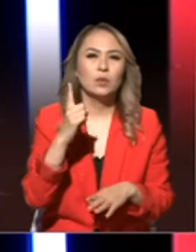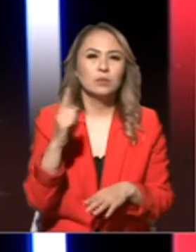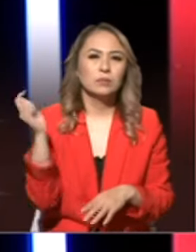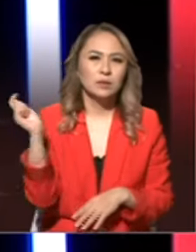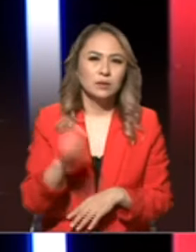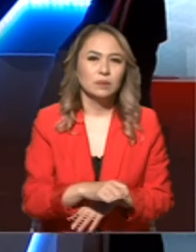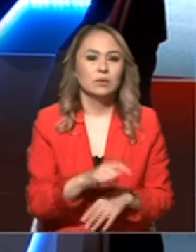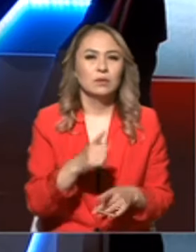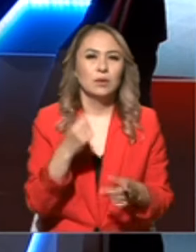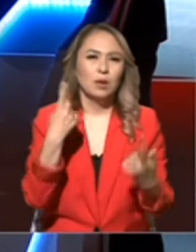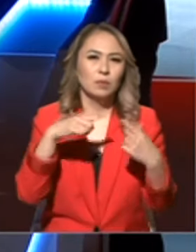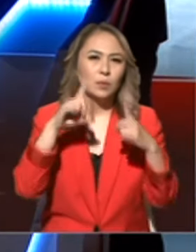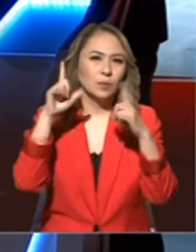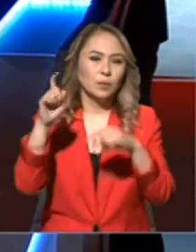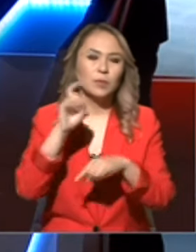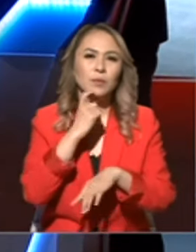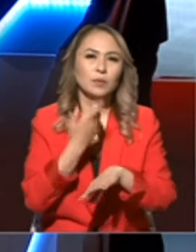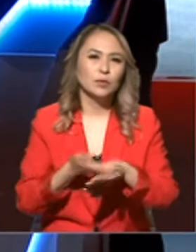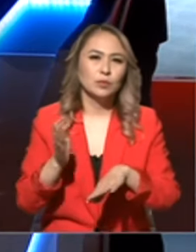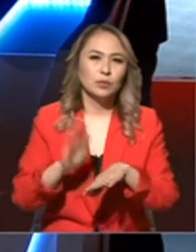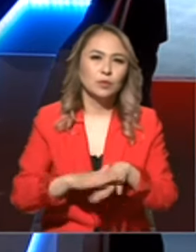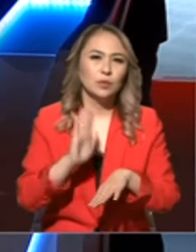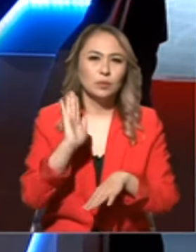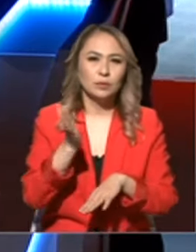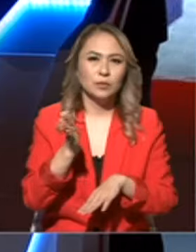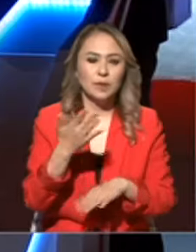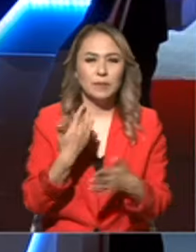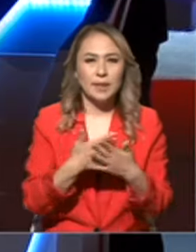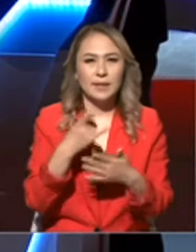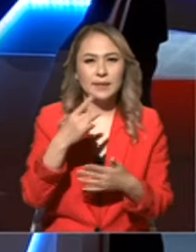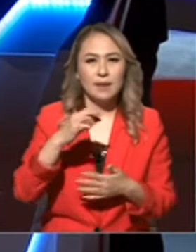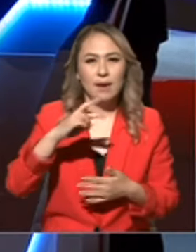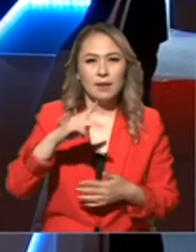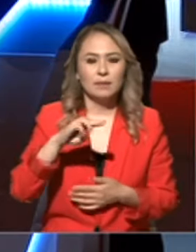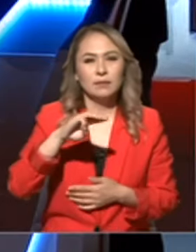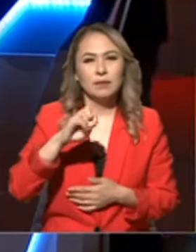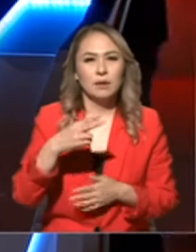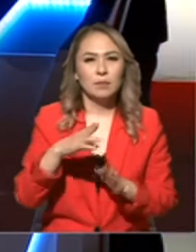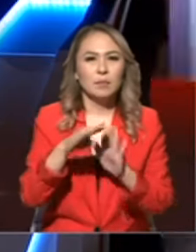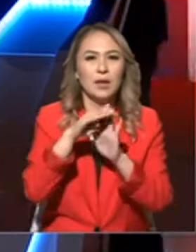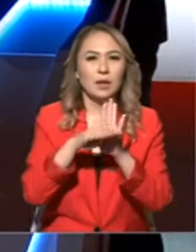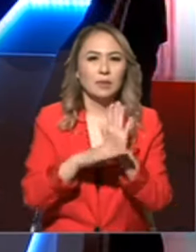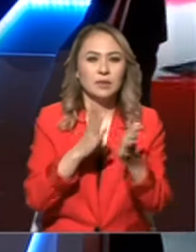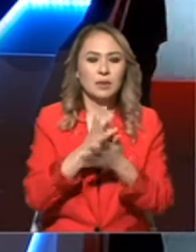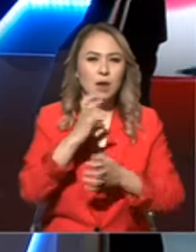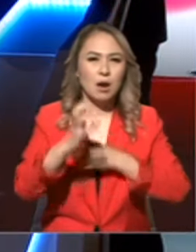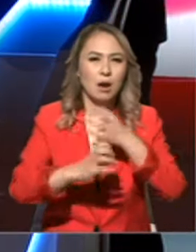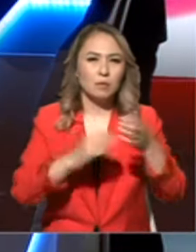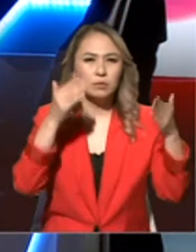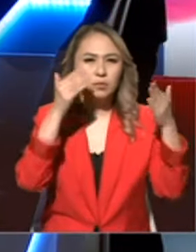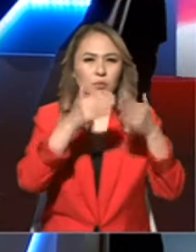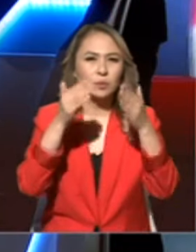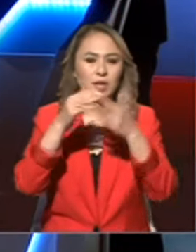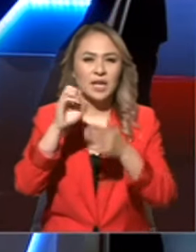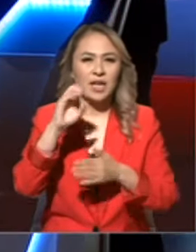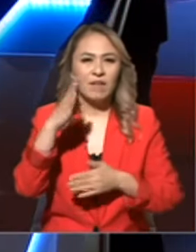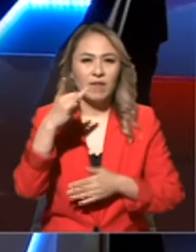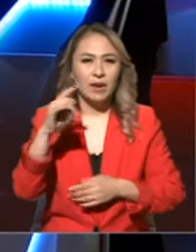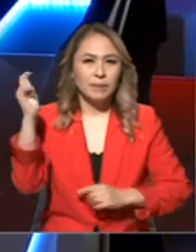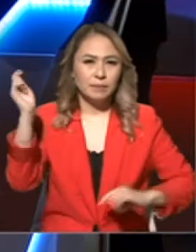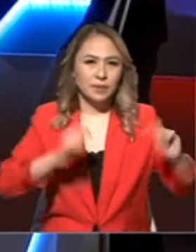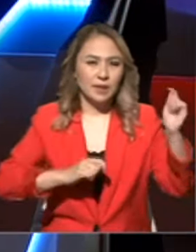келген адам кету қиындау болады. Қараңыз мысалы, Израиль мемлекетінде таглит деген бағдарлама бар. Әлемнің түкпір-түкпіріндегі еврей жастар келеді